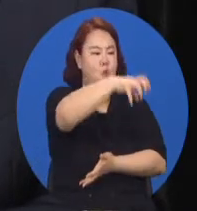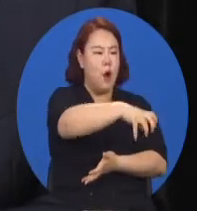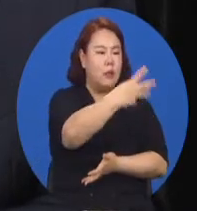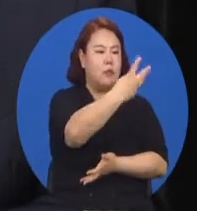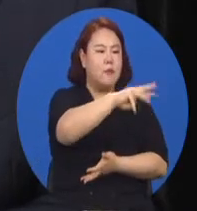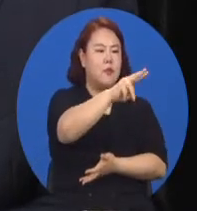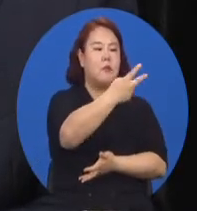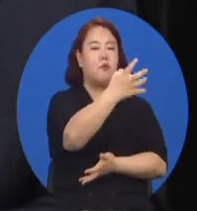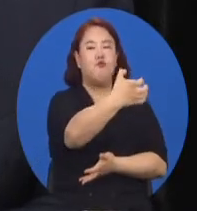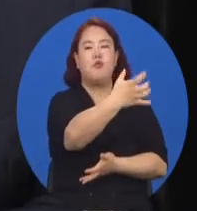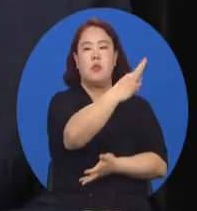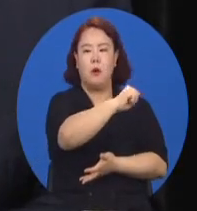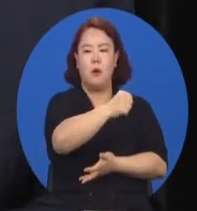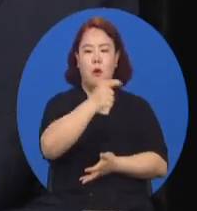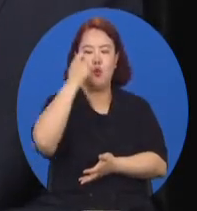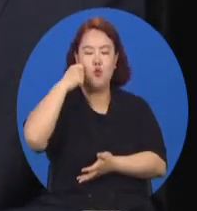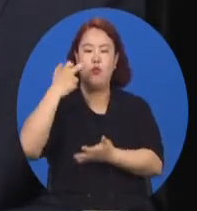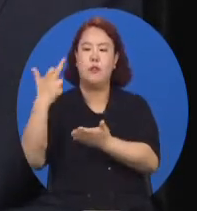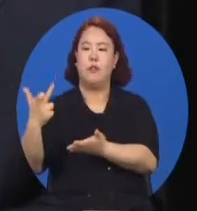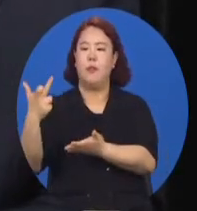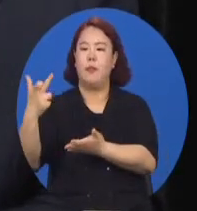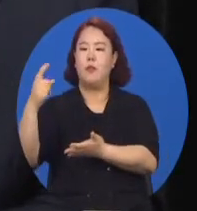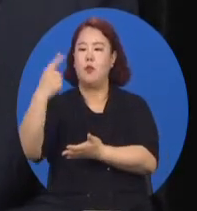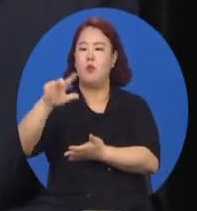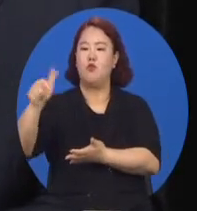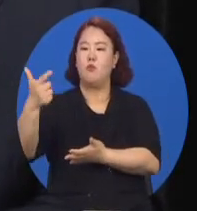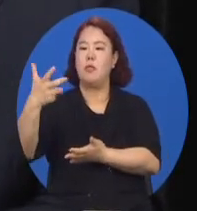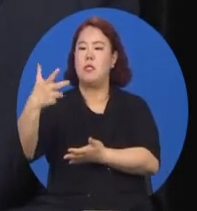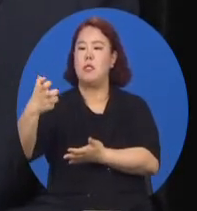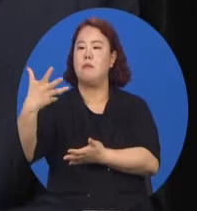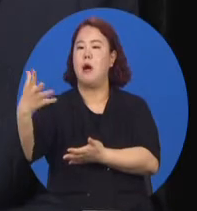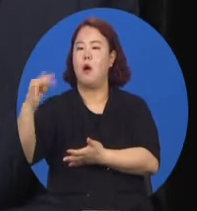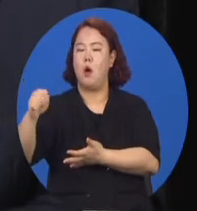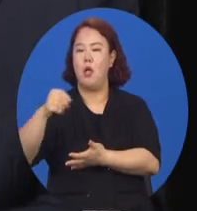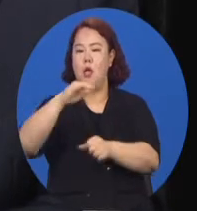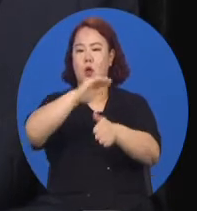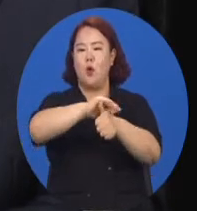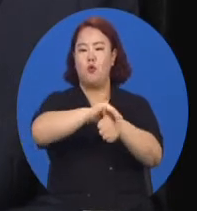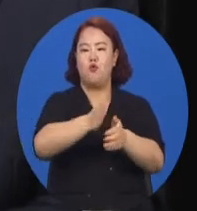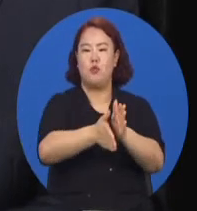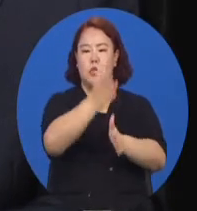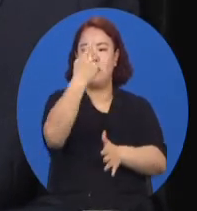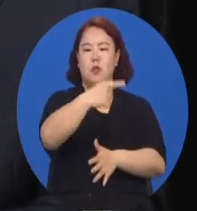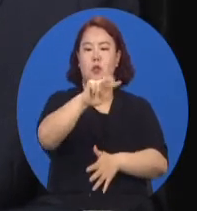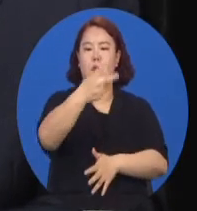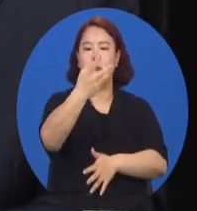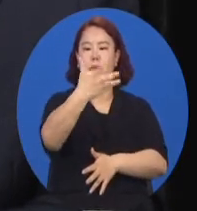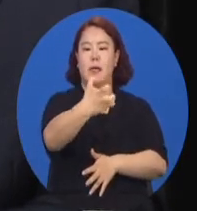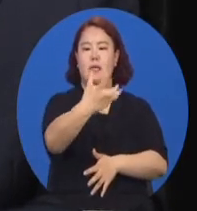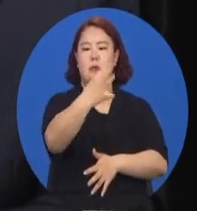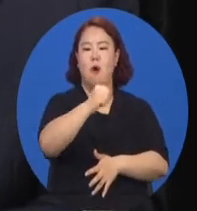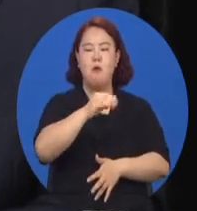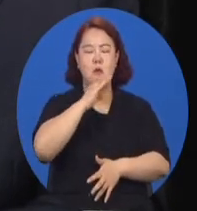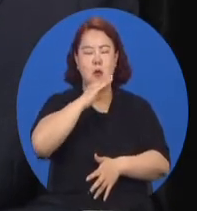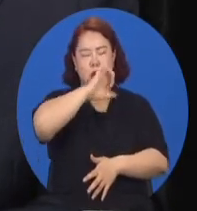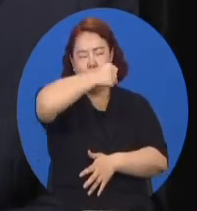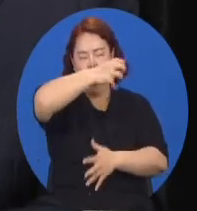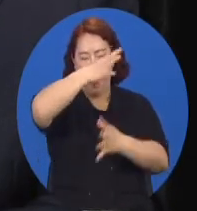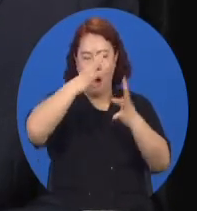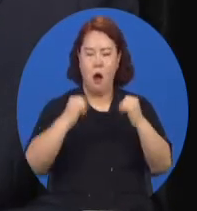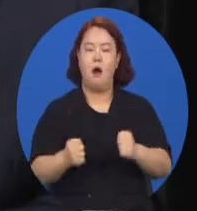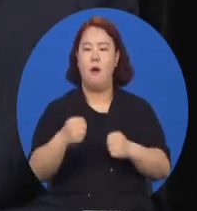원입니다. 울산시가 1,678억 원입니다. 경주시는 1,280억 원입니다. 엄청난 예산이